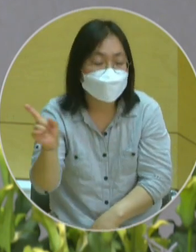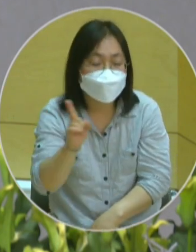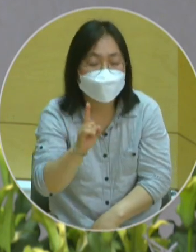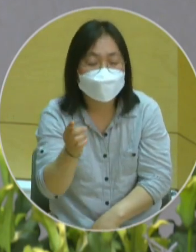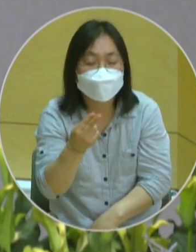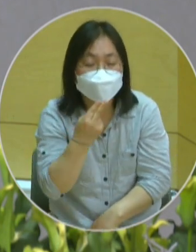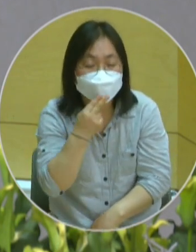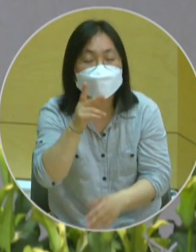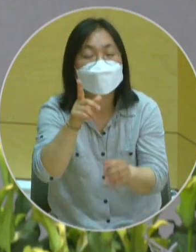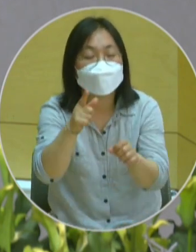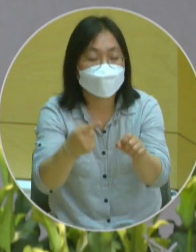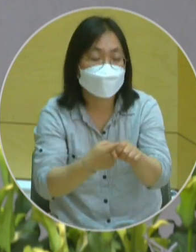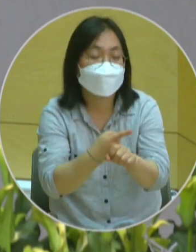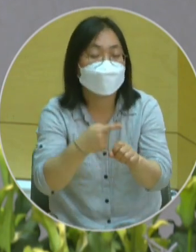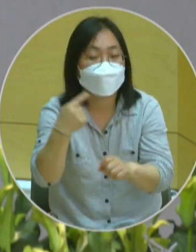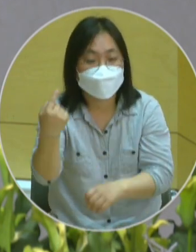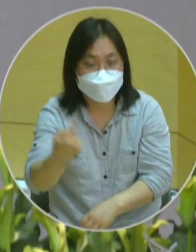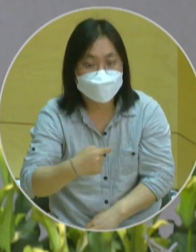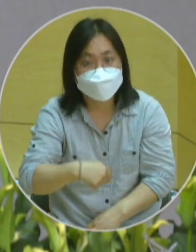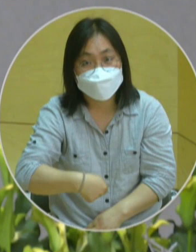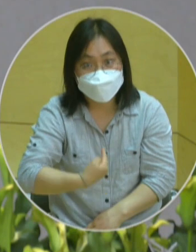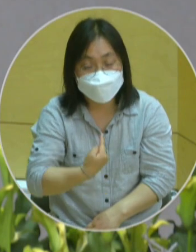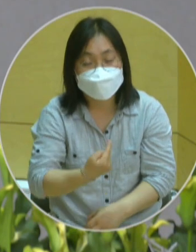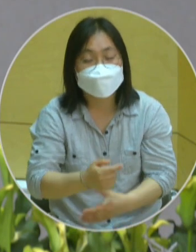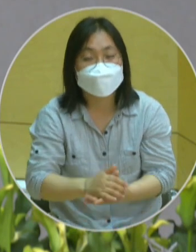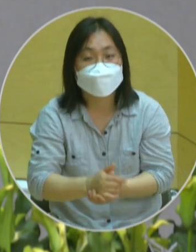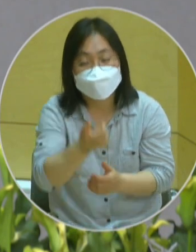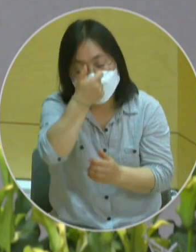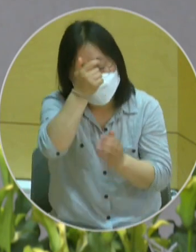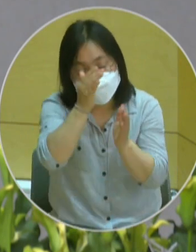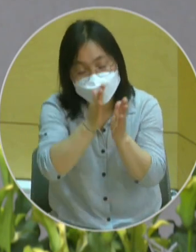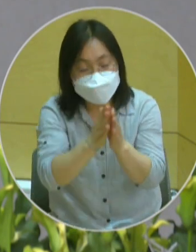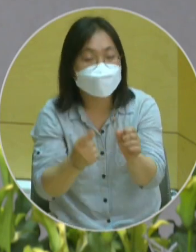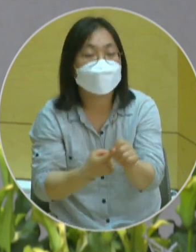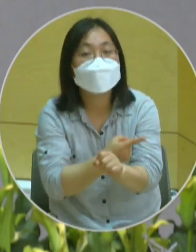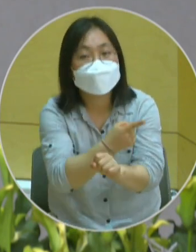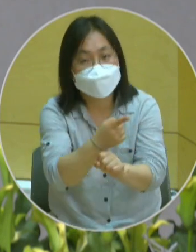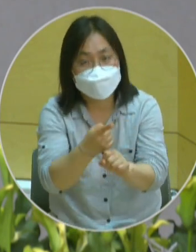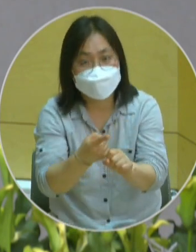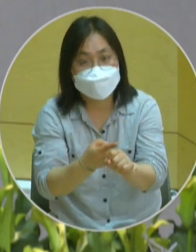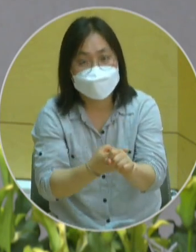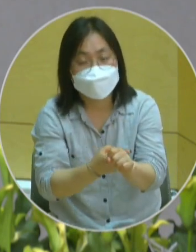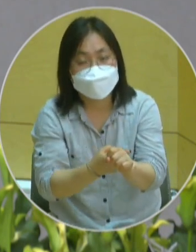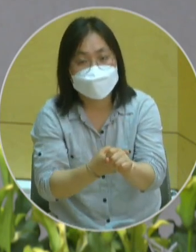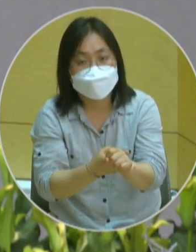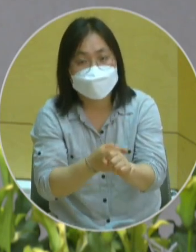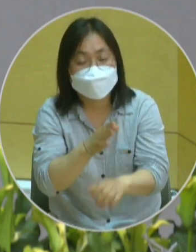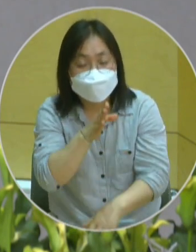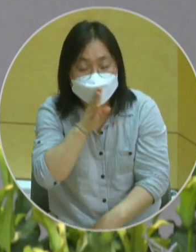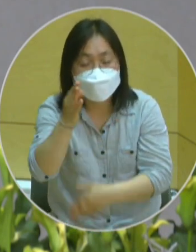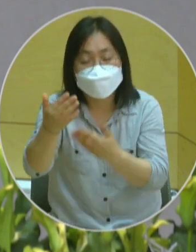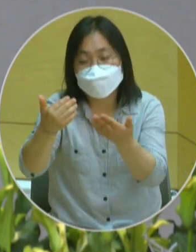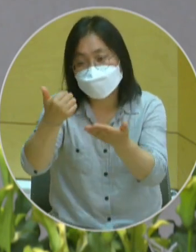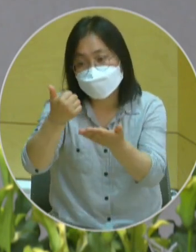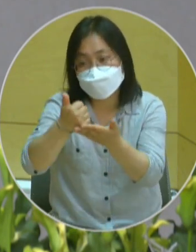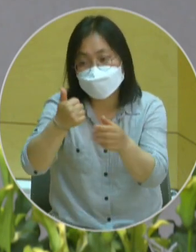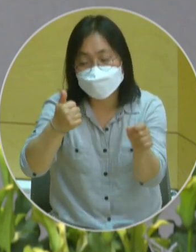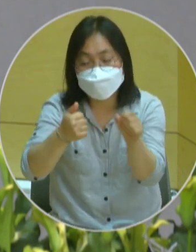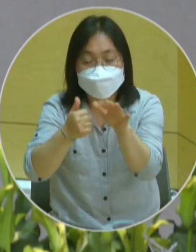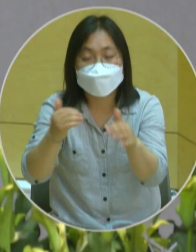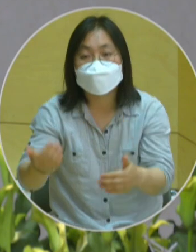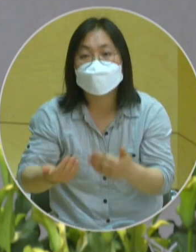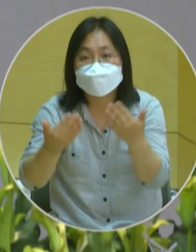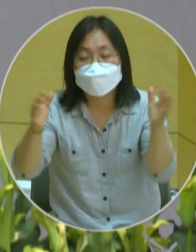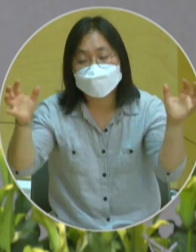없는 그때 오셔서 혼자 기도하는 한 시간, 그 시간이 정말 하나님 앞에 드려지는, 그리고 우리가